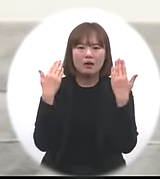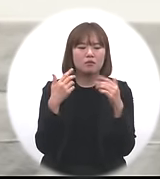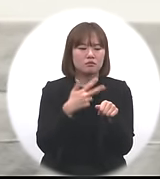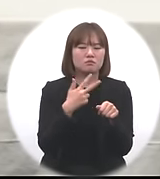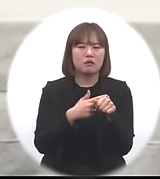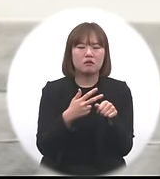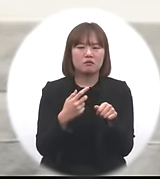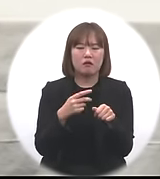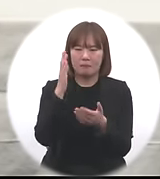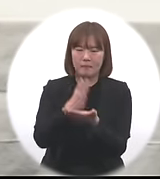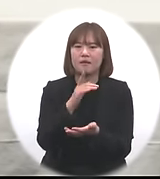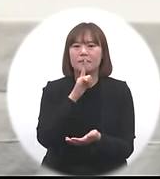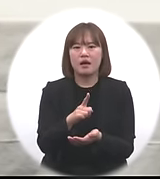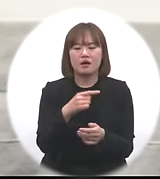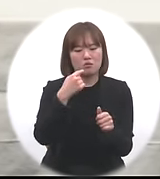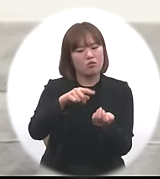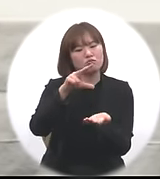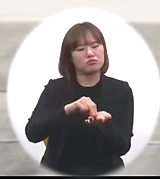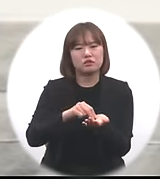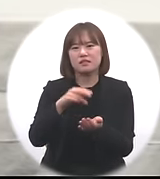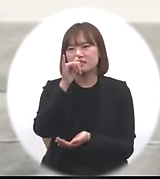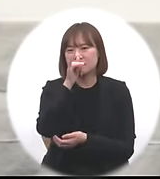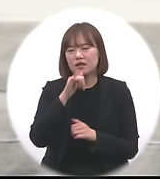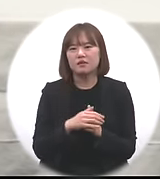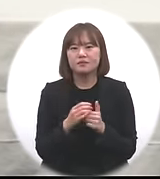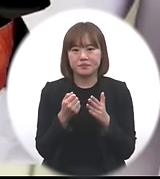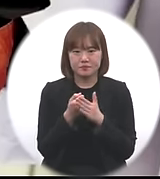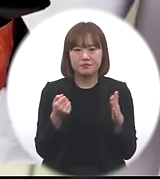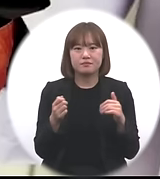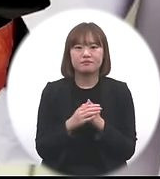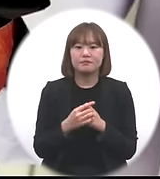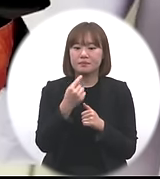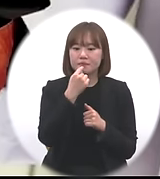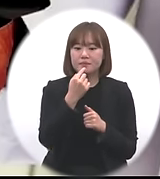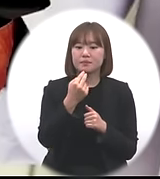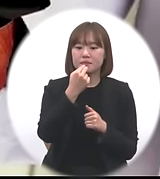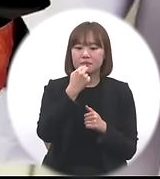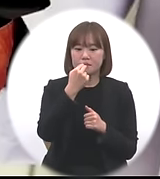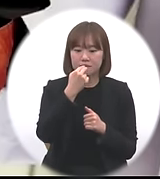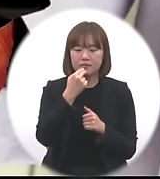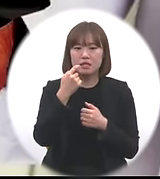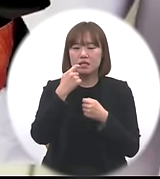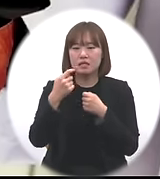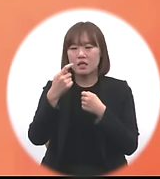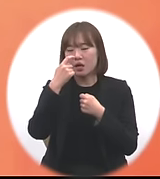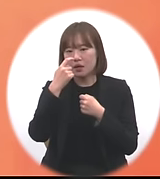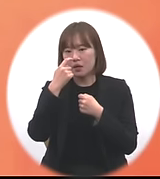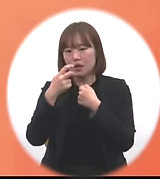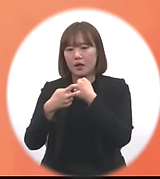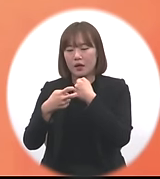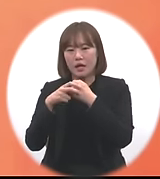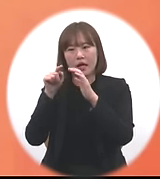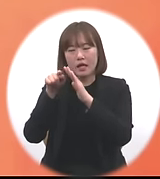때문에요. 교육이 많이 잘못된 부분들이 있습니다, 보기에는. 그래서 이렇게 입으로 숨쉬는 애들은 반드시 이비인후과에 가서 진료도